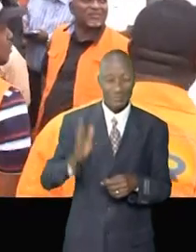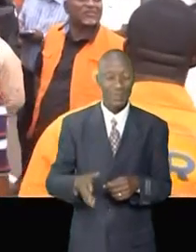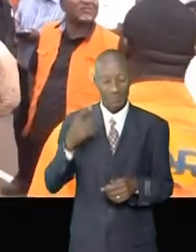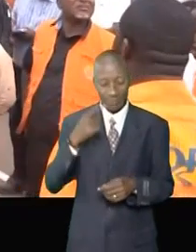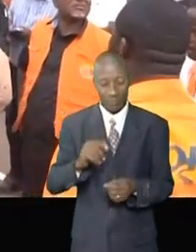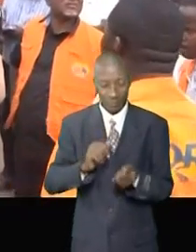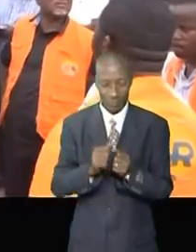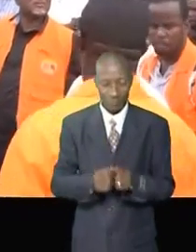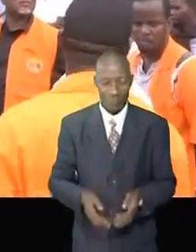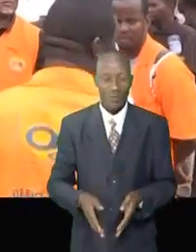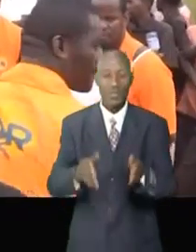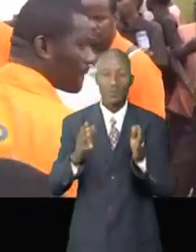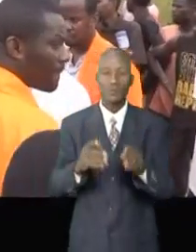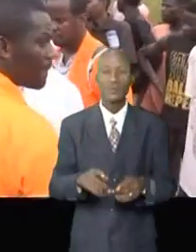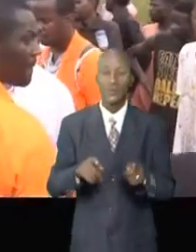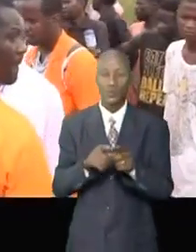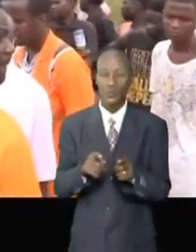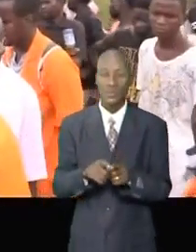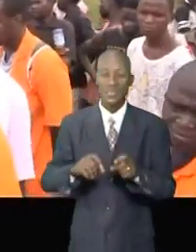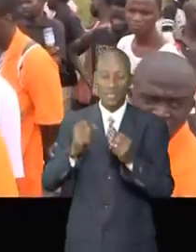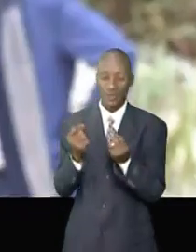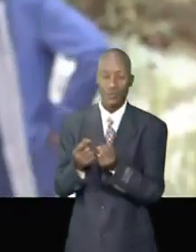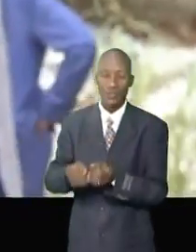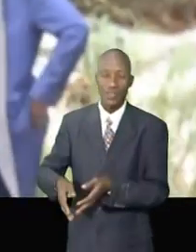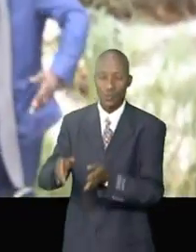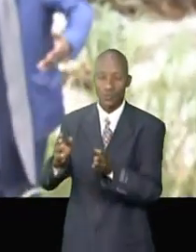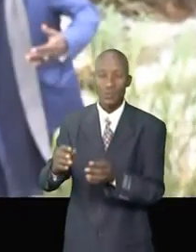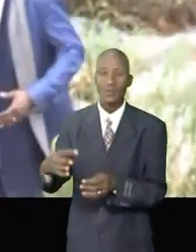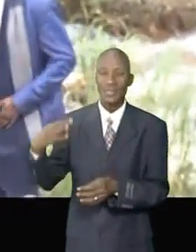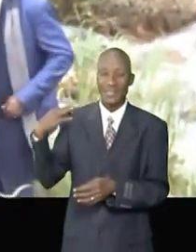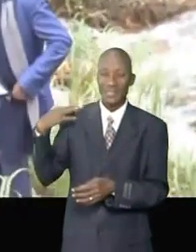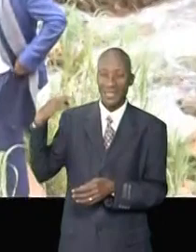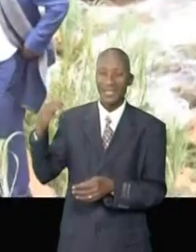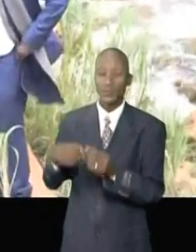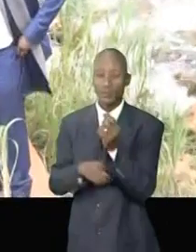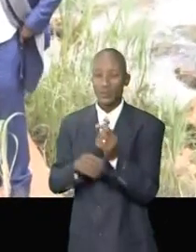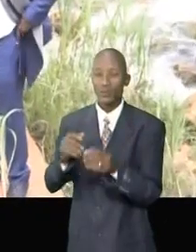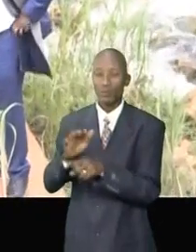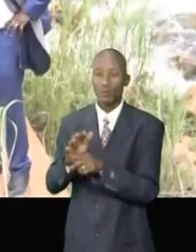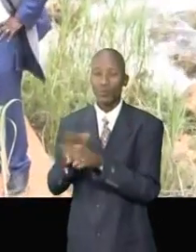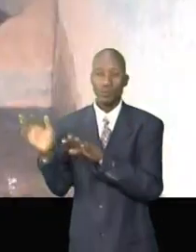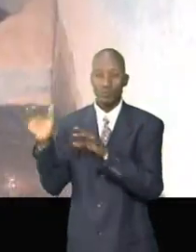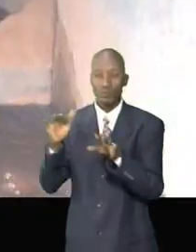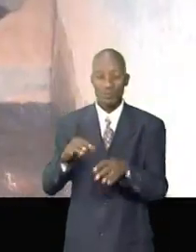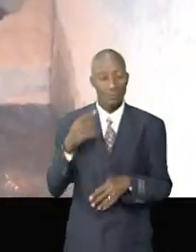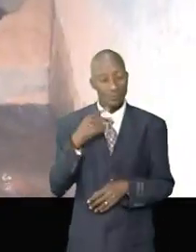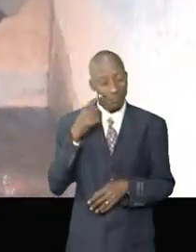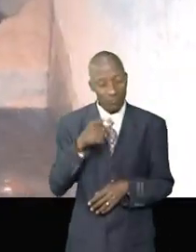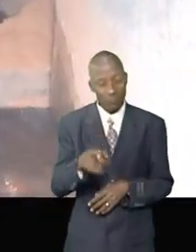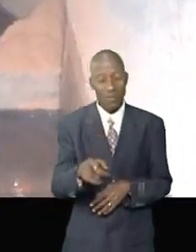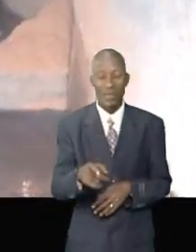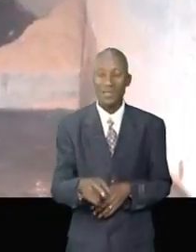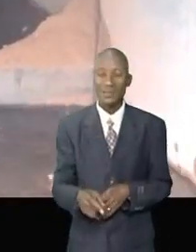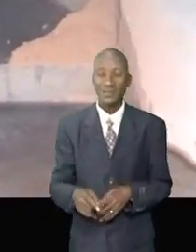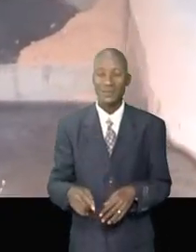de Sinohydro et ceux de l'Office des routes s'y sont rendus pour évaluer les niveaux de dégradation de ce dalo